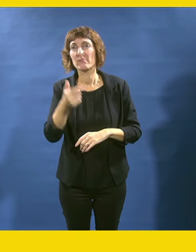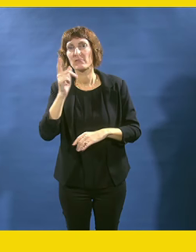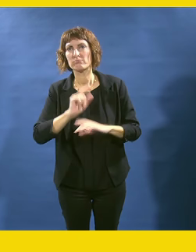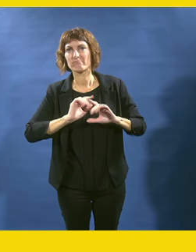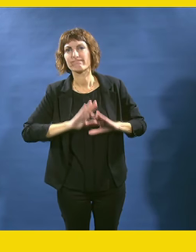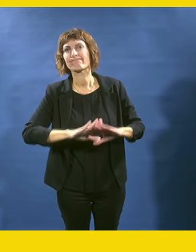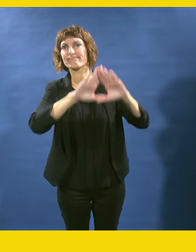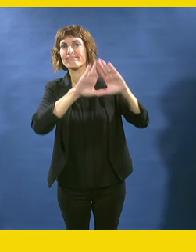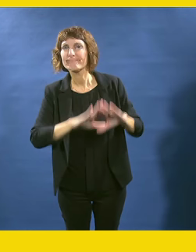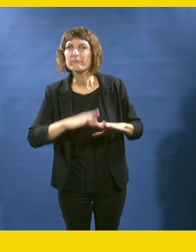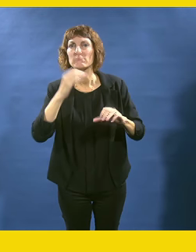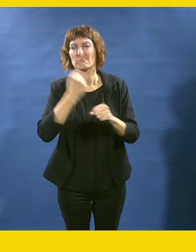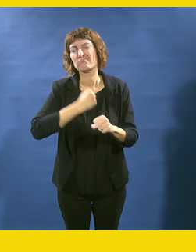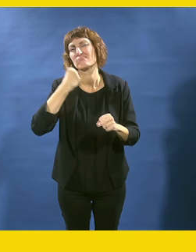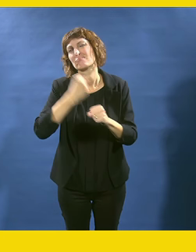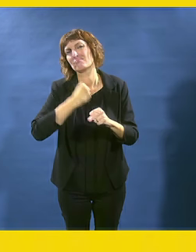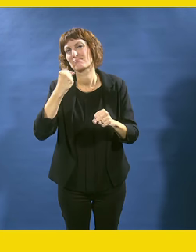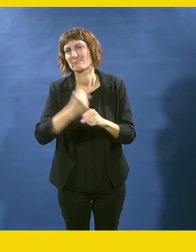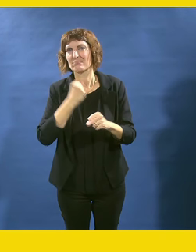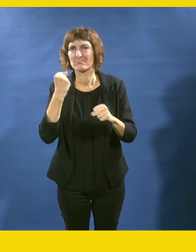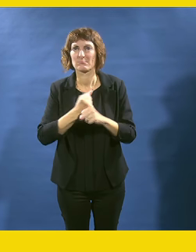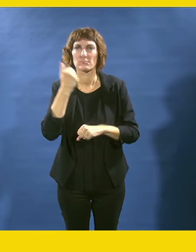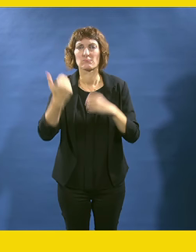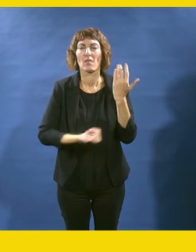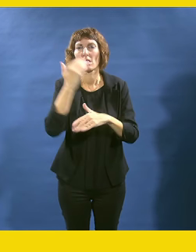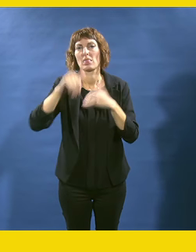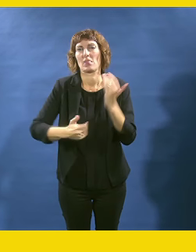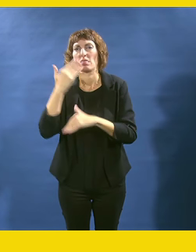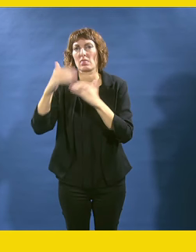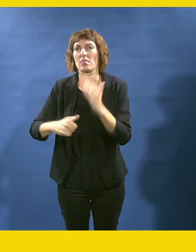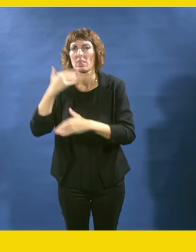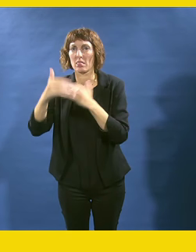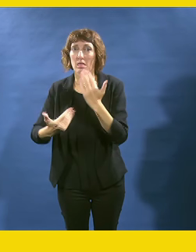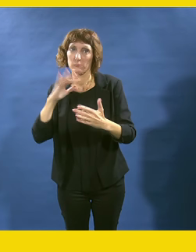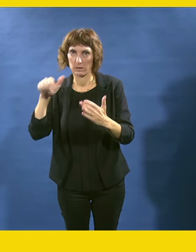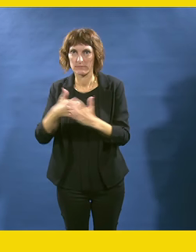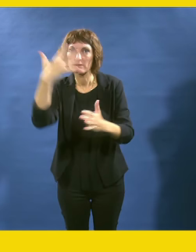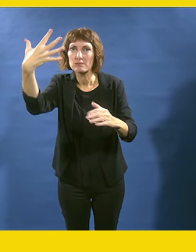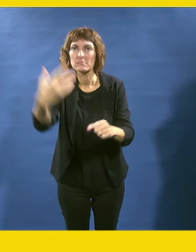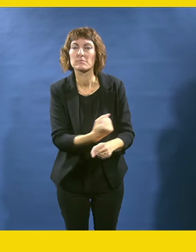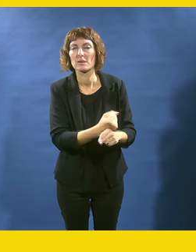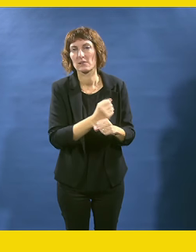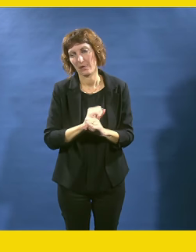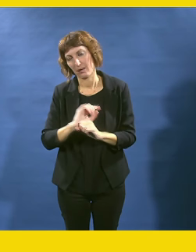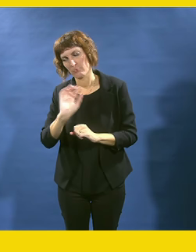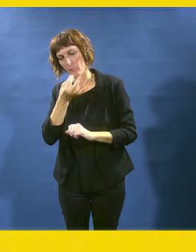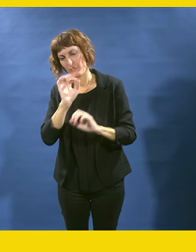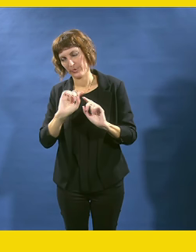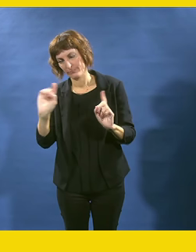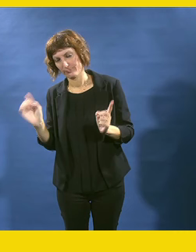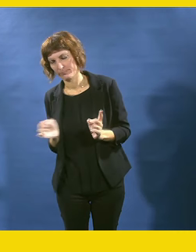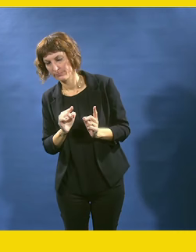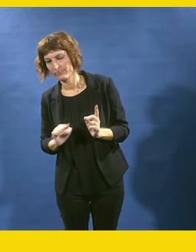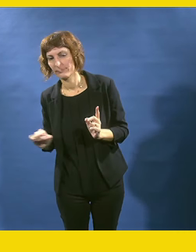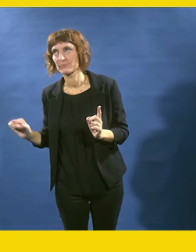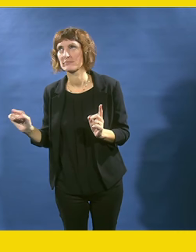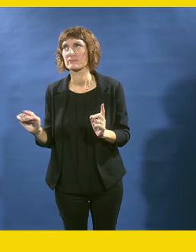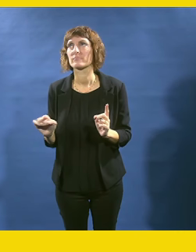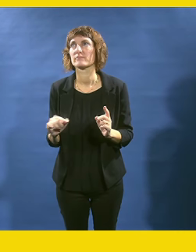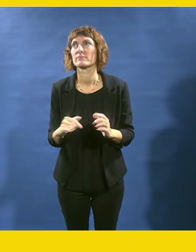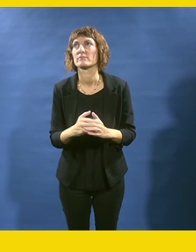faire, nuit et jour, pendant 2 ans, pour parvenir à cette victoire. Ce qui me permet un aparté, voter pour des